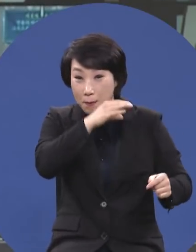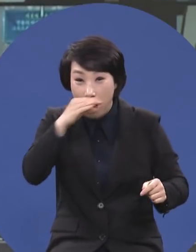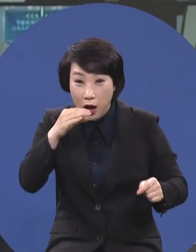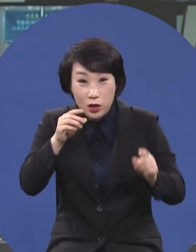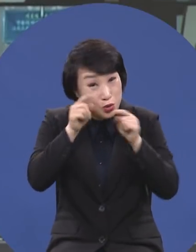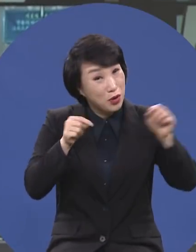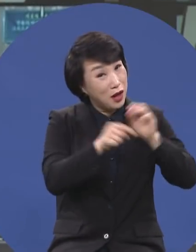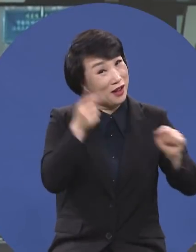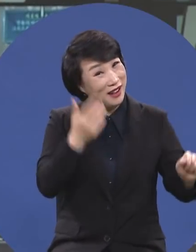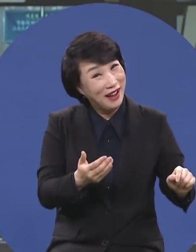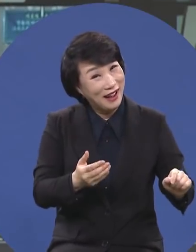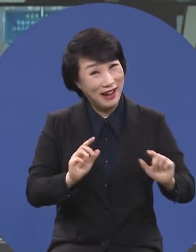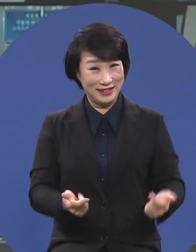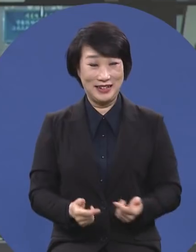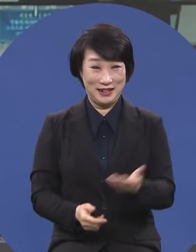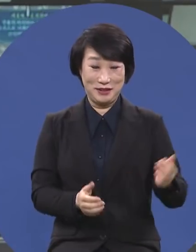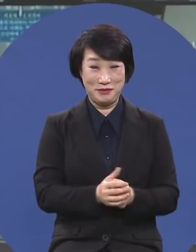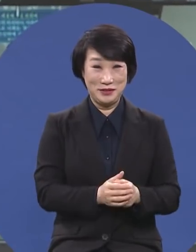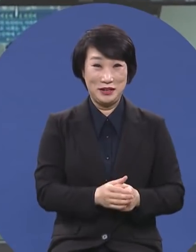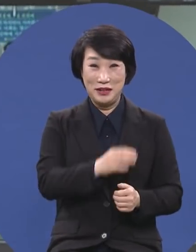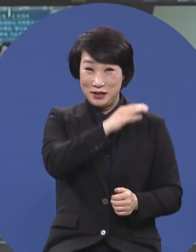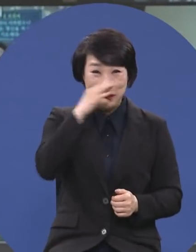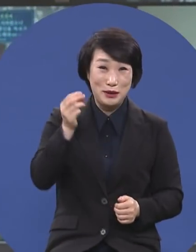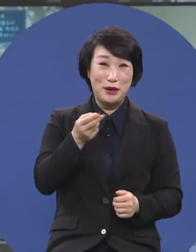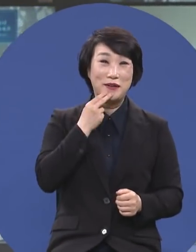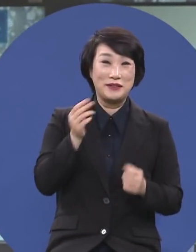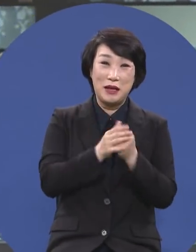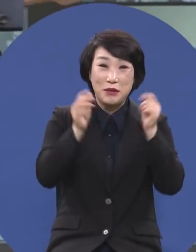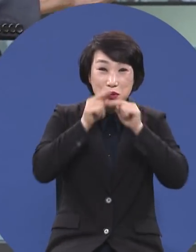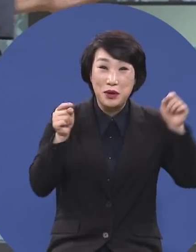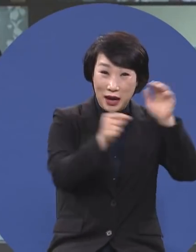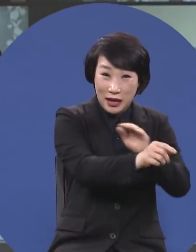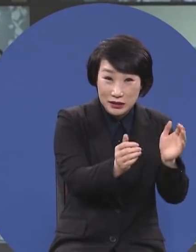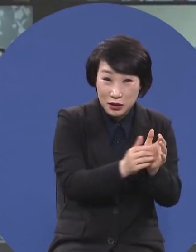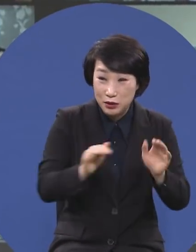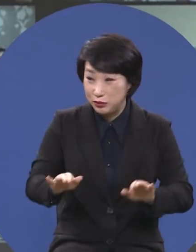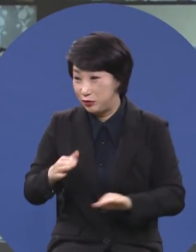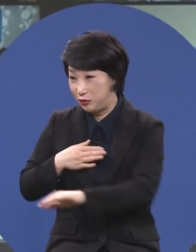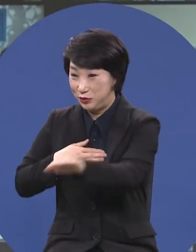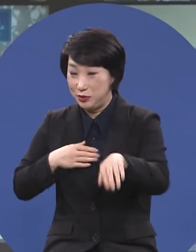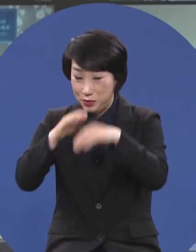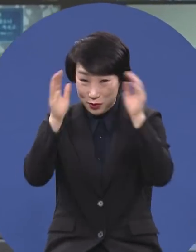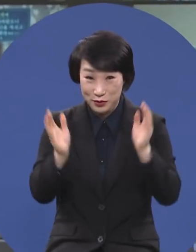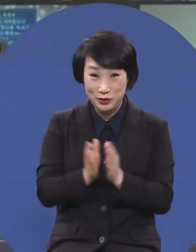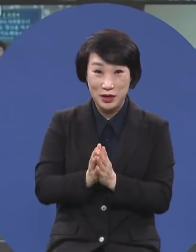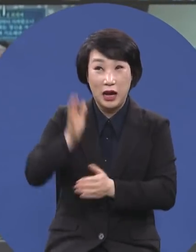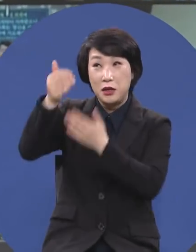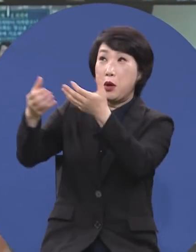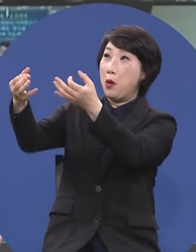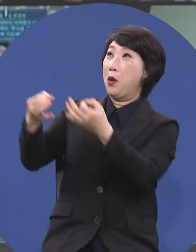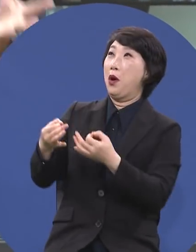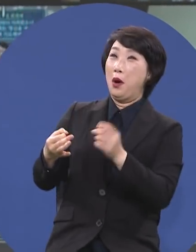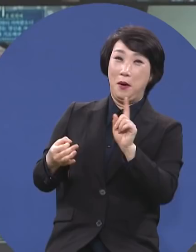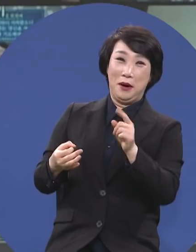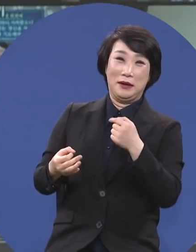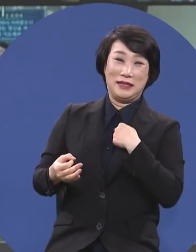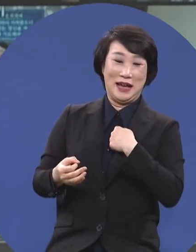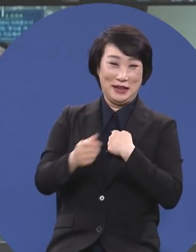지옥 가겠어요? 옳지 못했으니까 지옥 가지요. 우린 전부 다 하나님